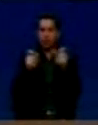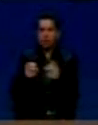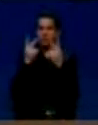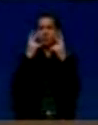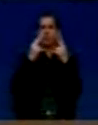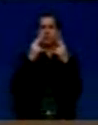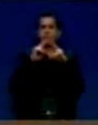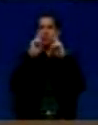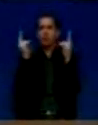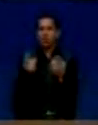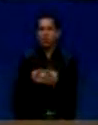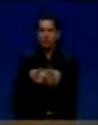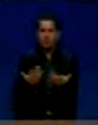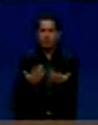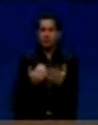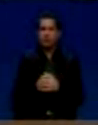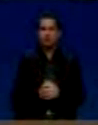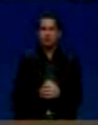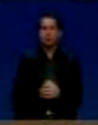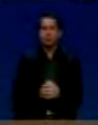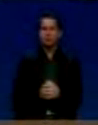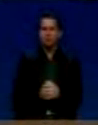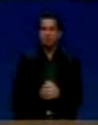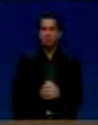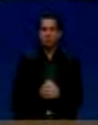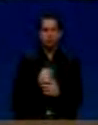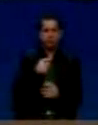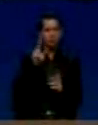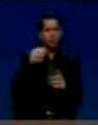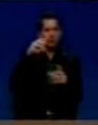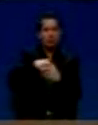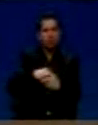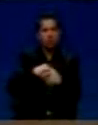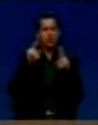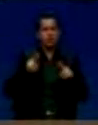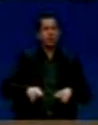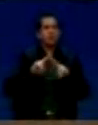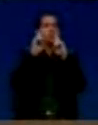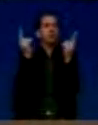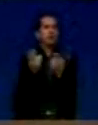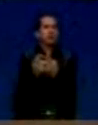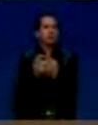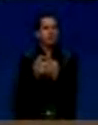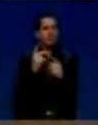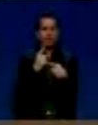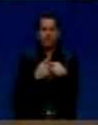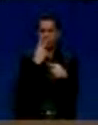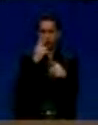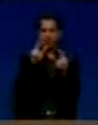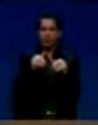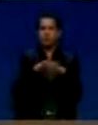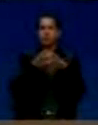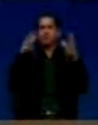universal. Kështu ai merr pjesë në definimin dhe jetësimin e parimësisë dhe drejtësisë universale dhe kjo ka marrë dhe mund të marrë dimension